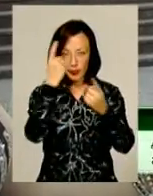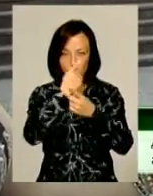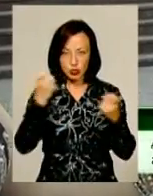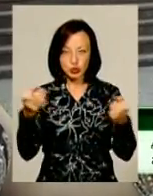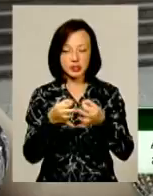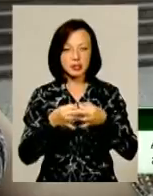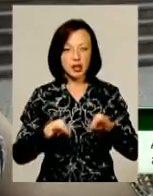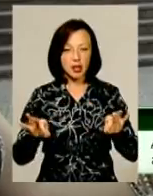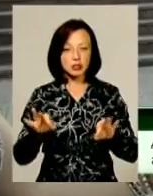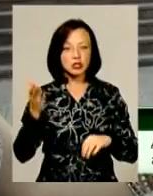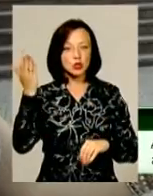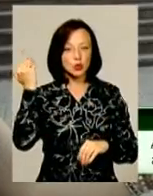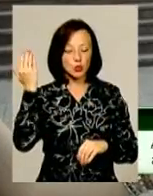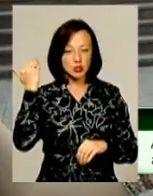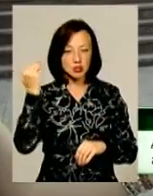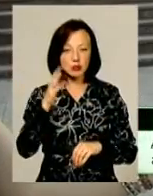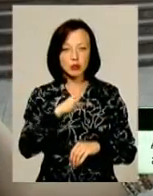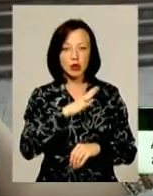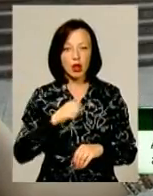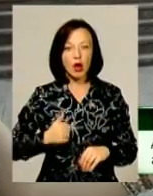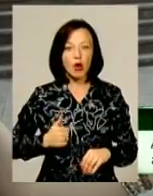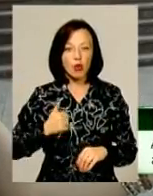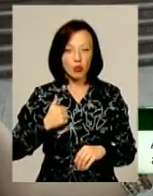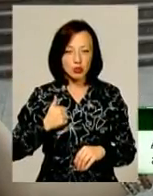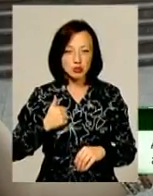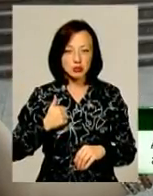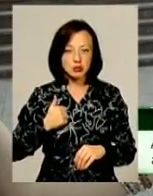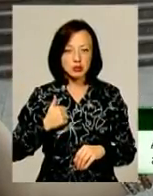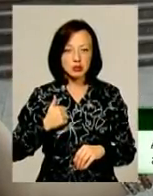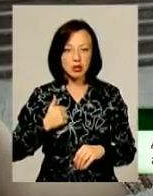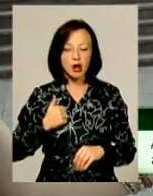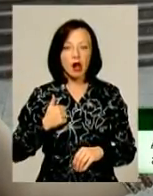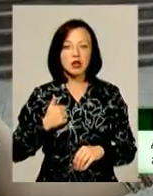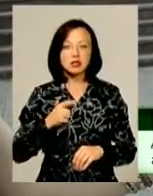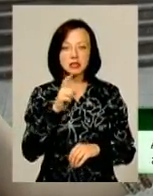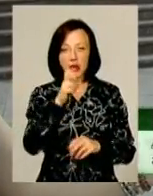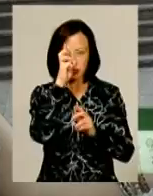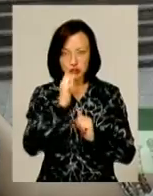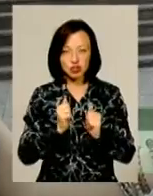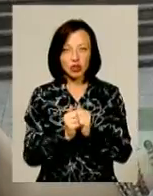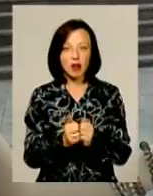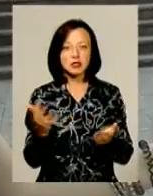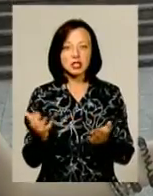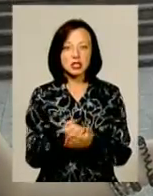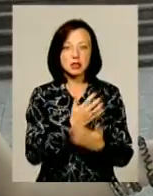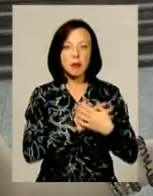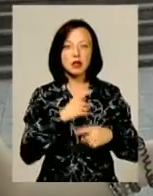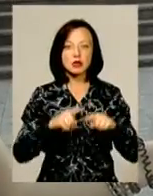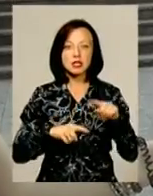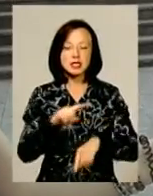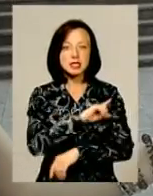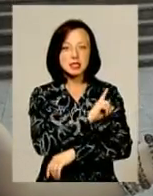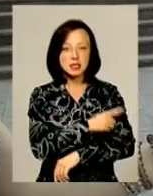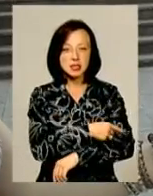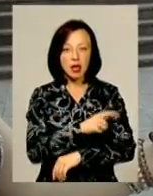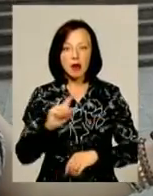незалежність. І тоді була гордість за свою державу, тому що знайшлися ті патріотичні сили, я маю на